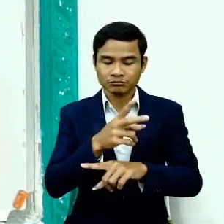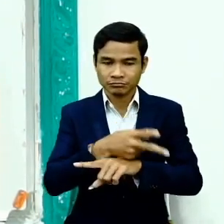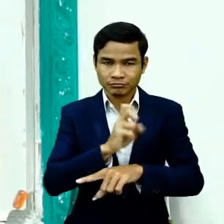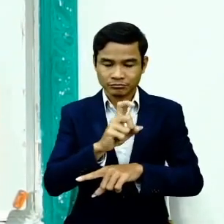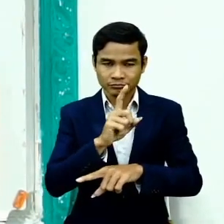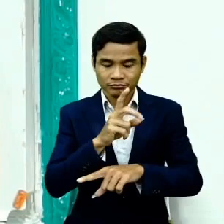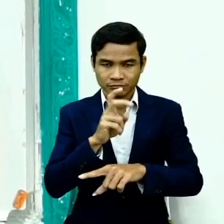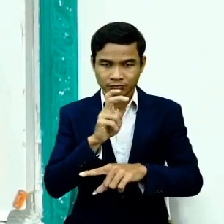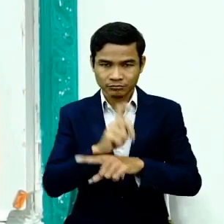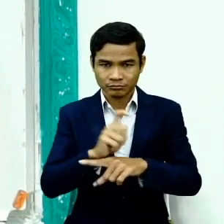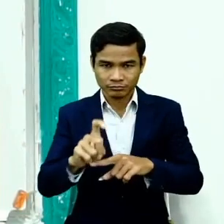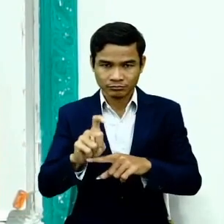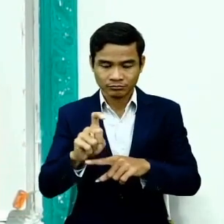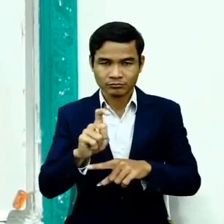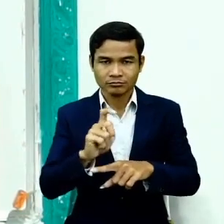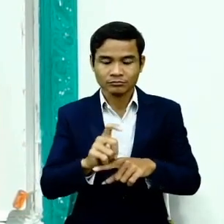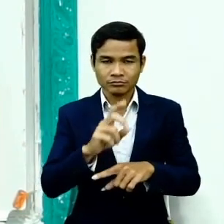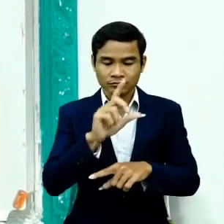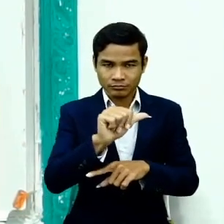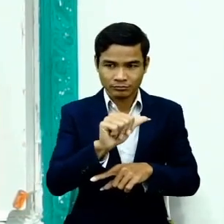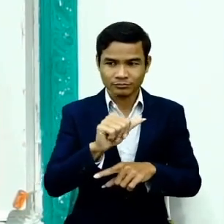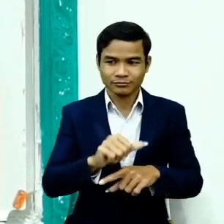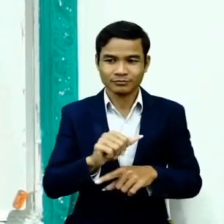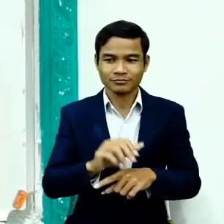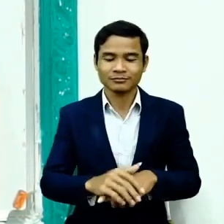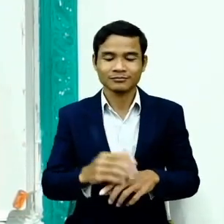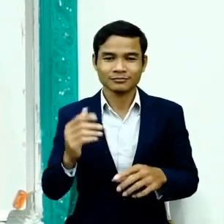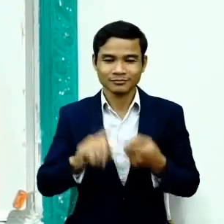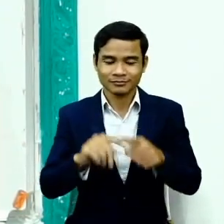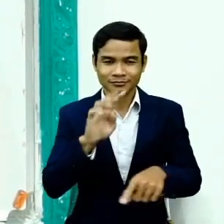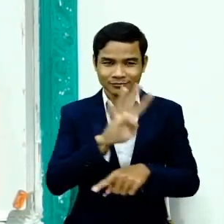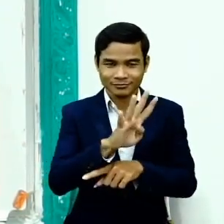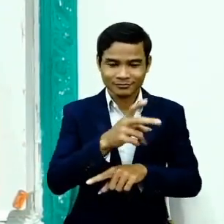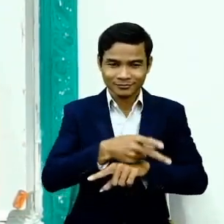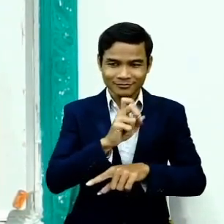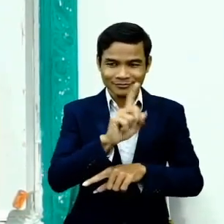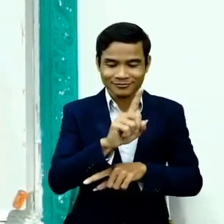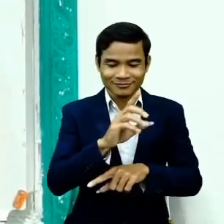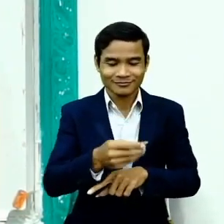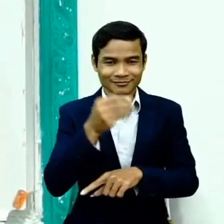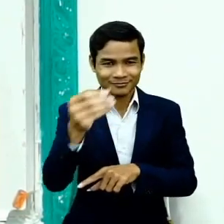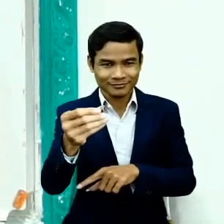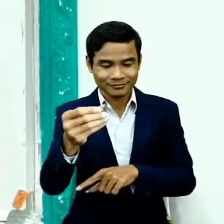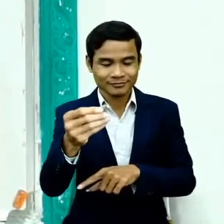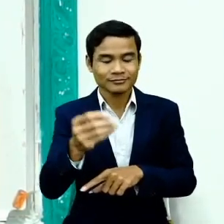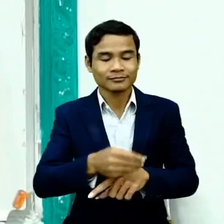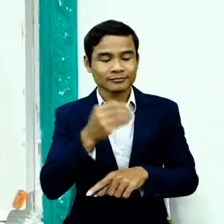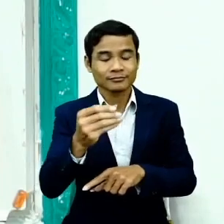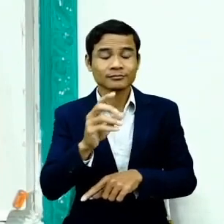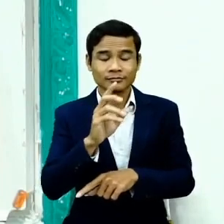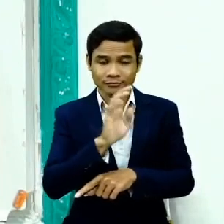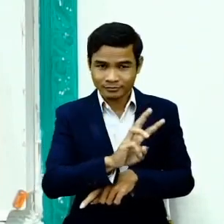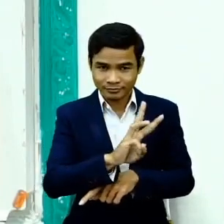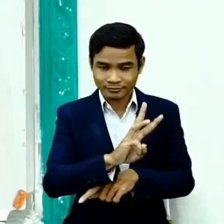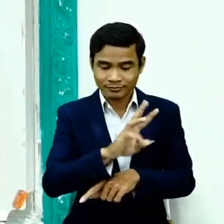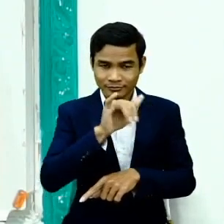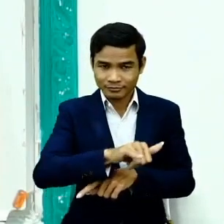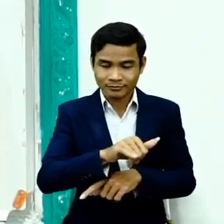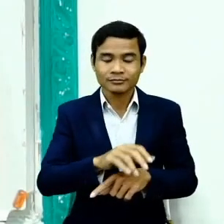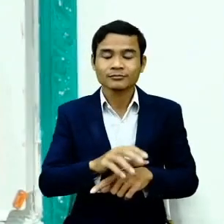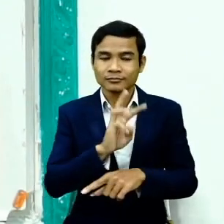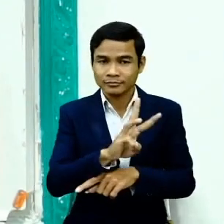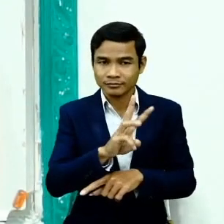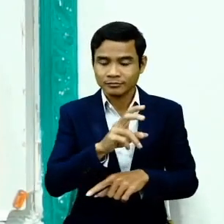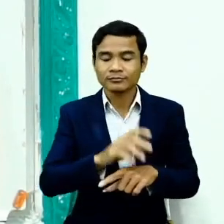mối bí tùng rồi khẳng mốc cư mi lịch buồn buồn ai kì chạy ở mối nó xa bầy chà con nét mơ